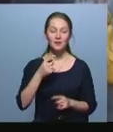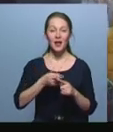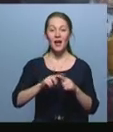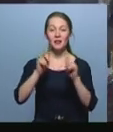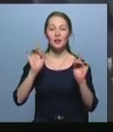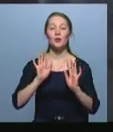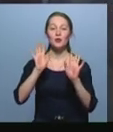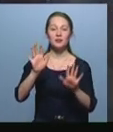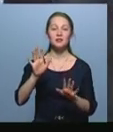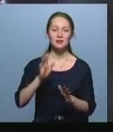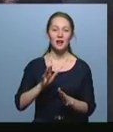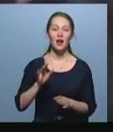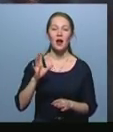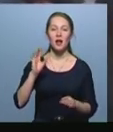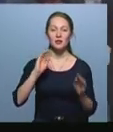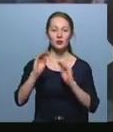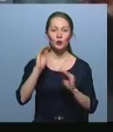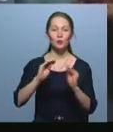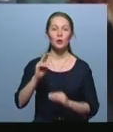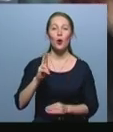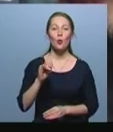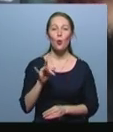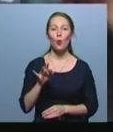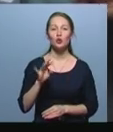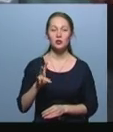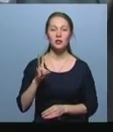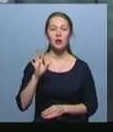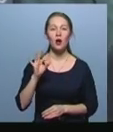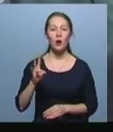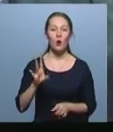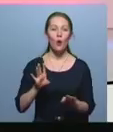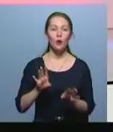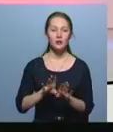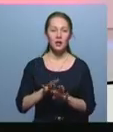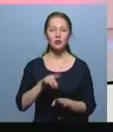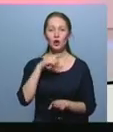– работа московского скульптора Владимира Курочкина, он же автор бюста Калашникова.